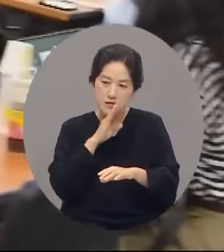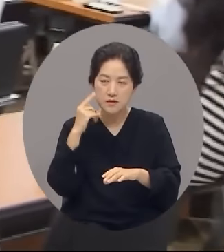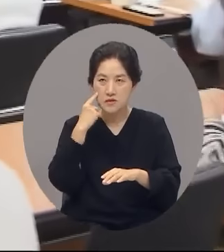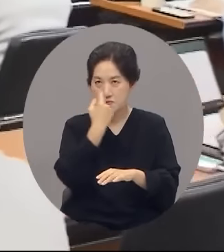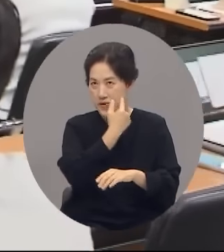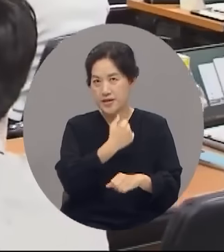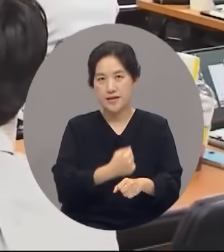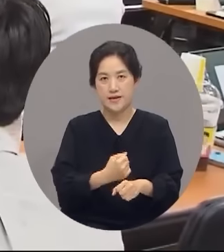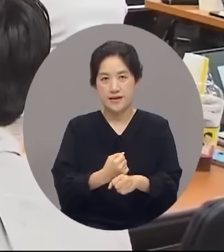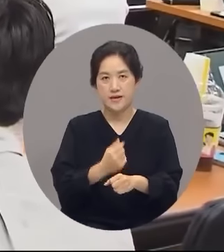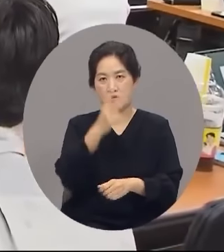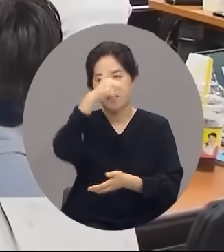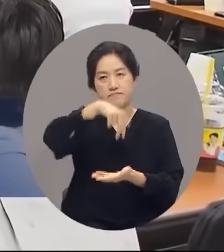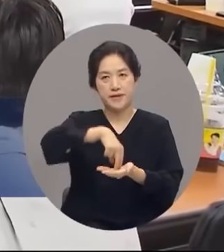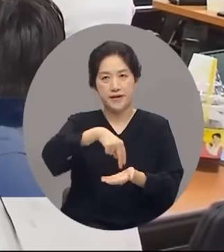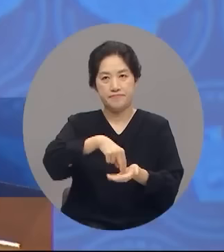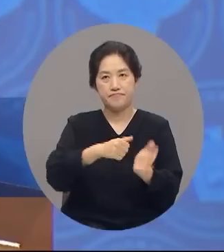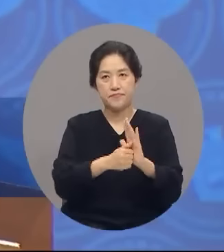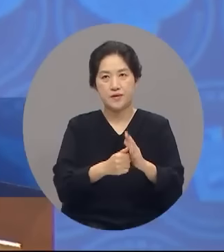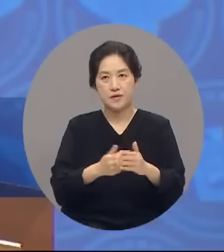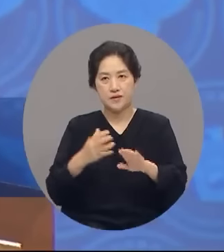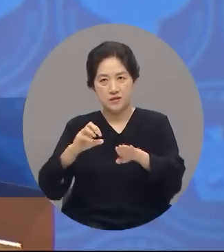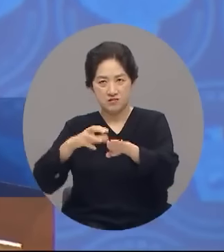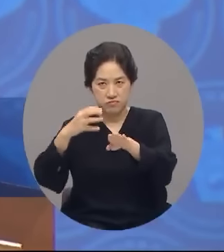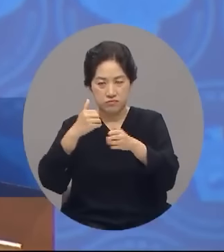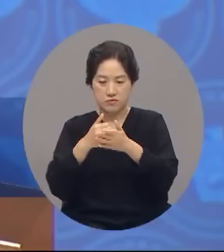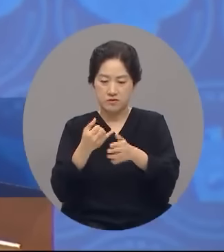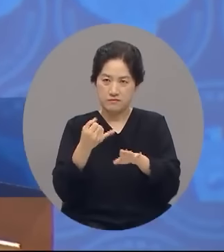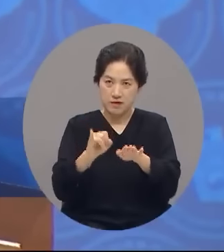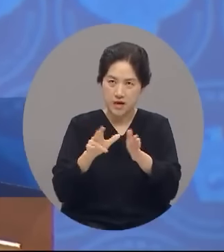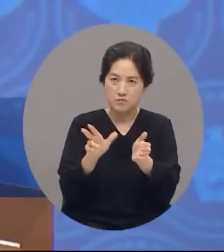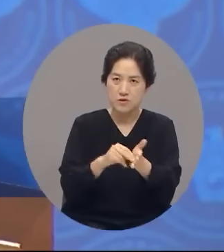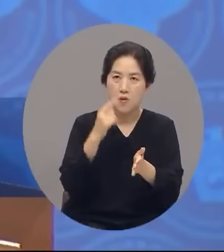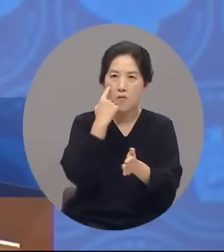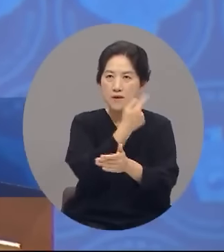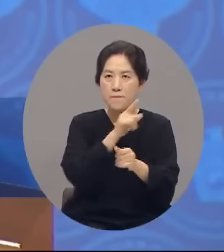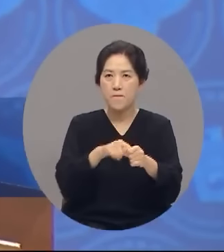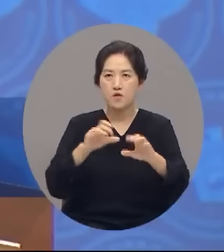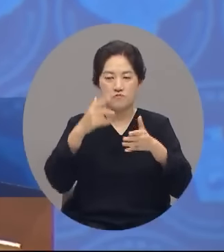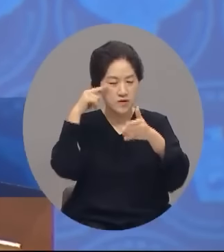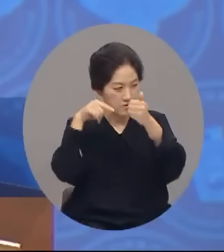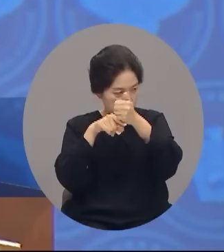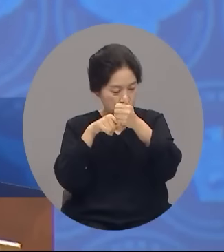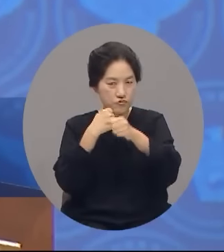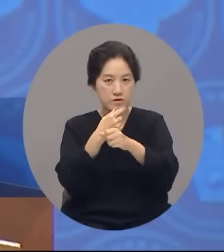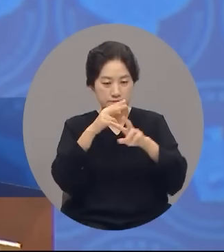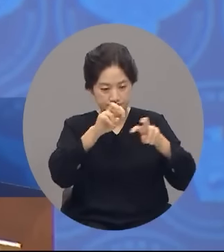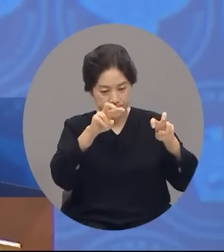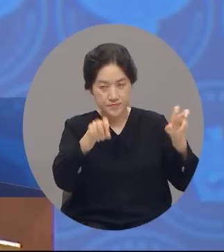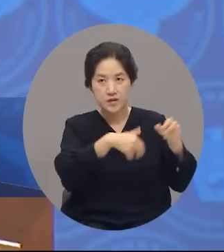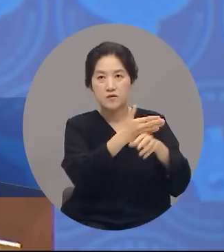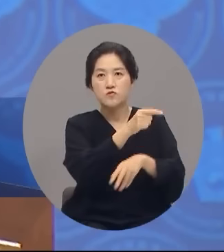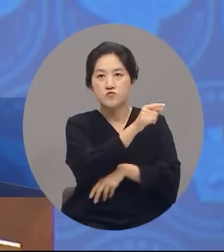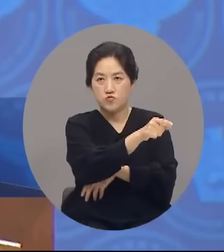말했습니다. 급발진, 결함 여부를 확인하기 위해 국과수에서 감정을 진행하고